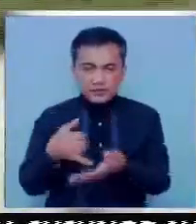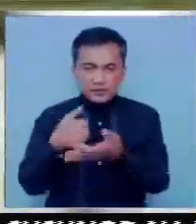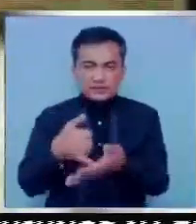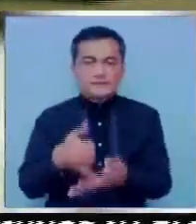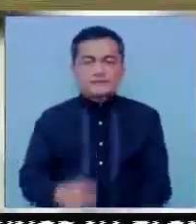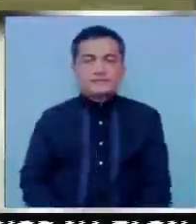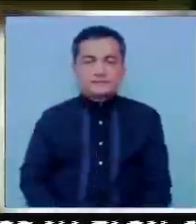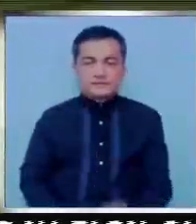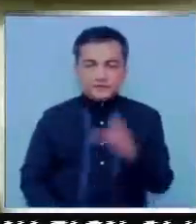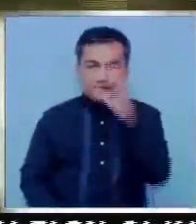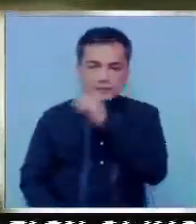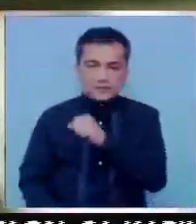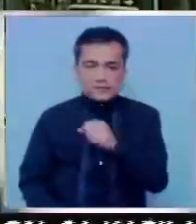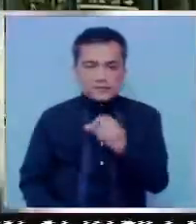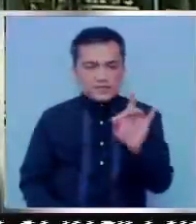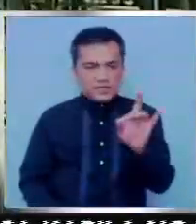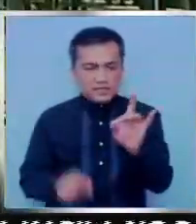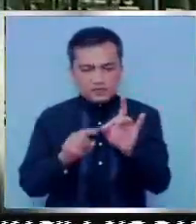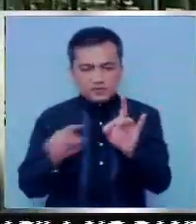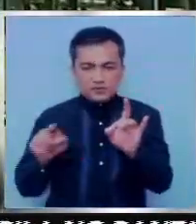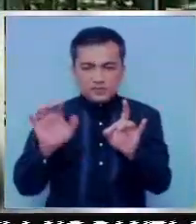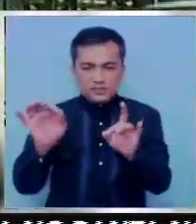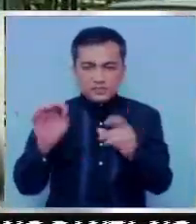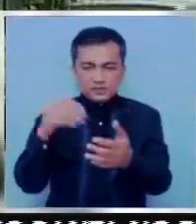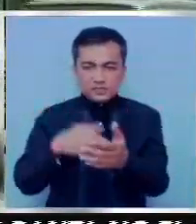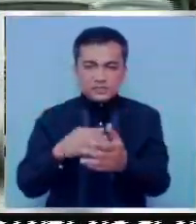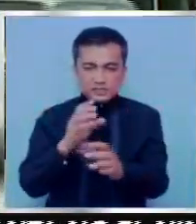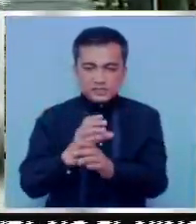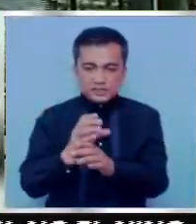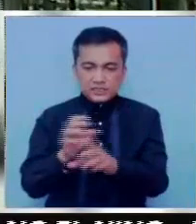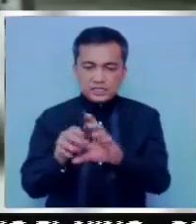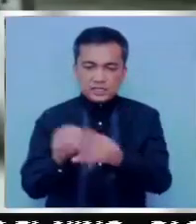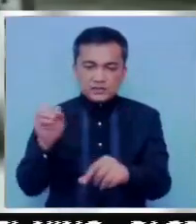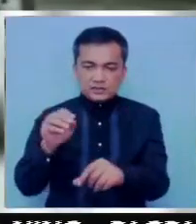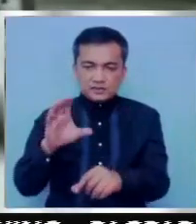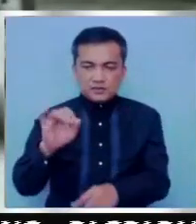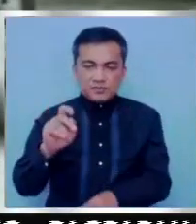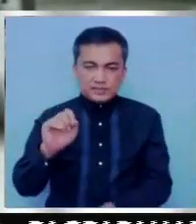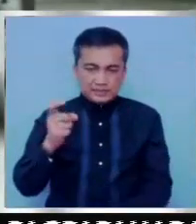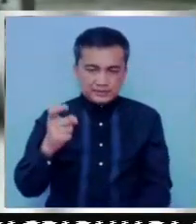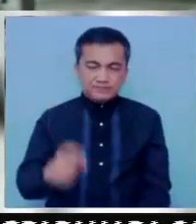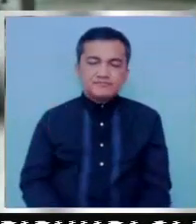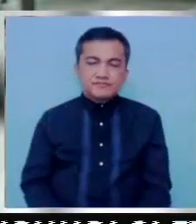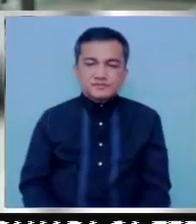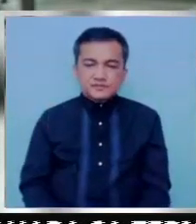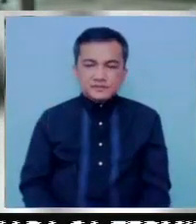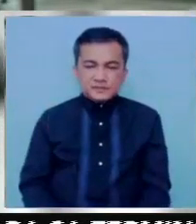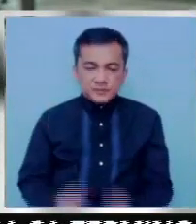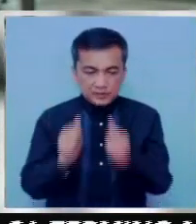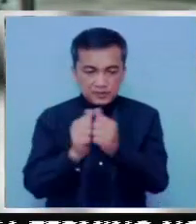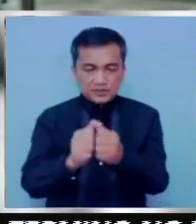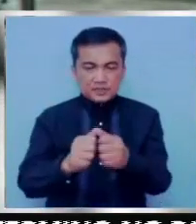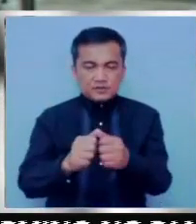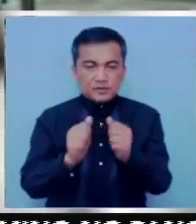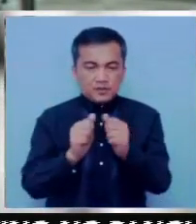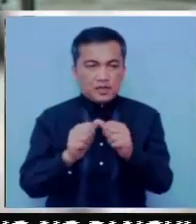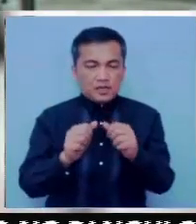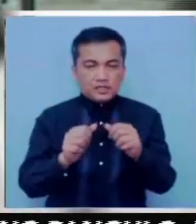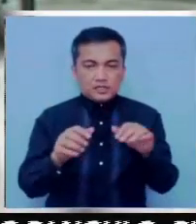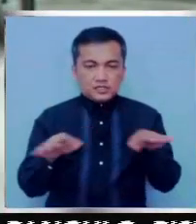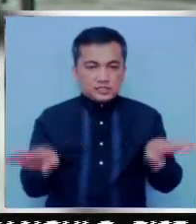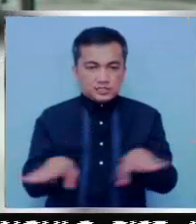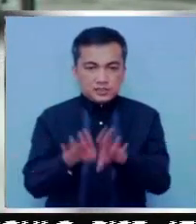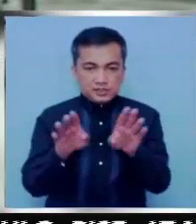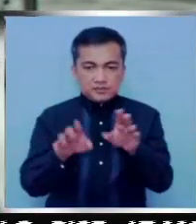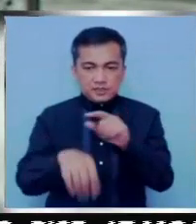Tinatayang 8 to 9,000 na sasakyan ang lalabas ng complex. Sabay-sabay po silang umaalis. Pero kung